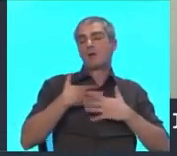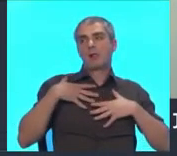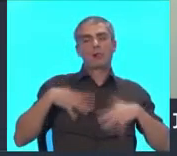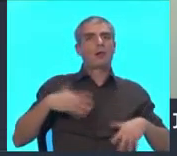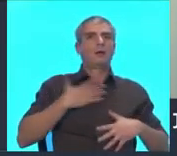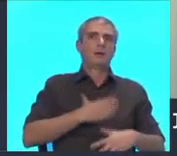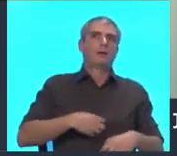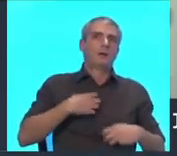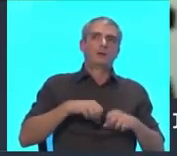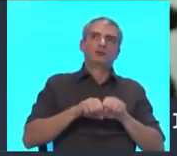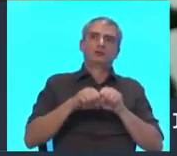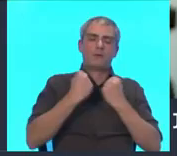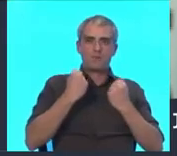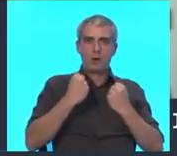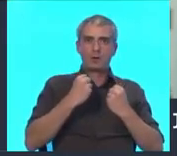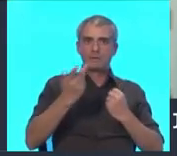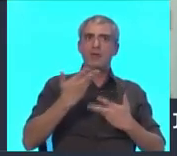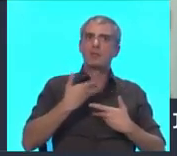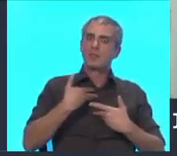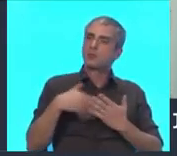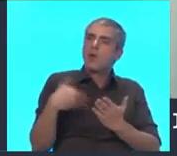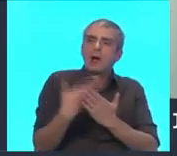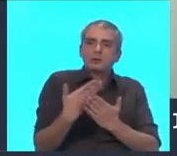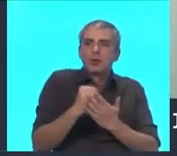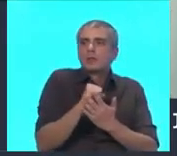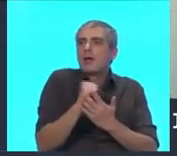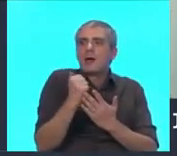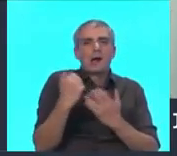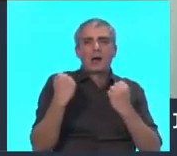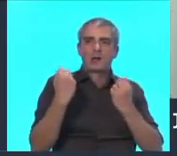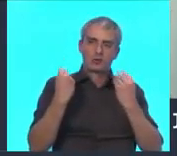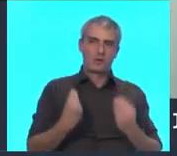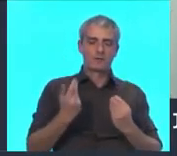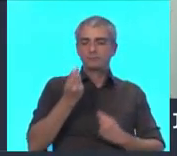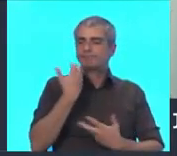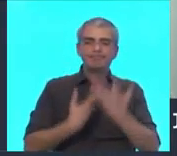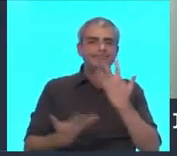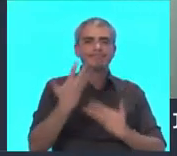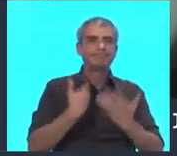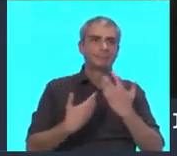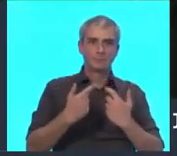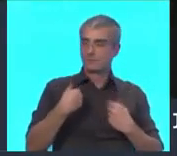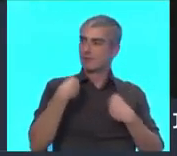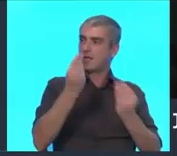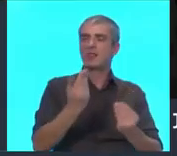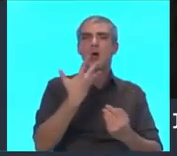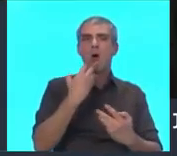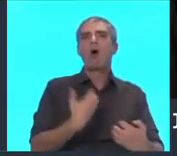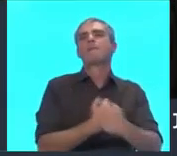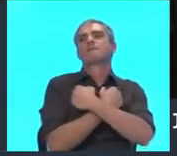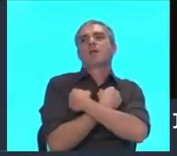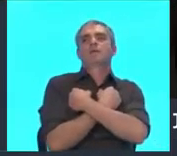נפשית. והם נתנו לי פשוט את העצות הכי חזקות ושיתופים ש... אנחנו נתנו לך חום ואהבה. חום